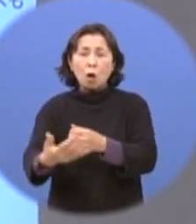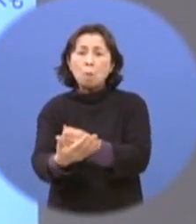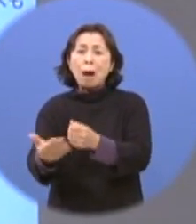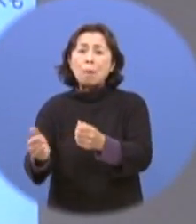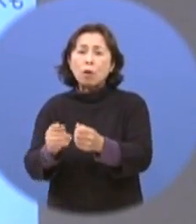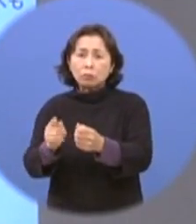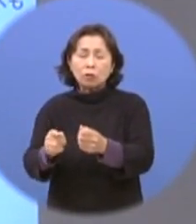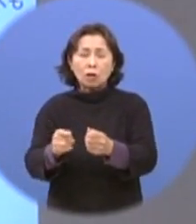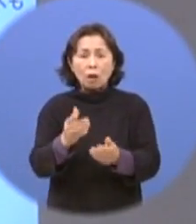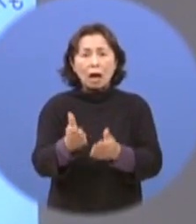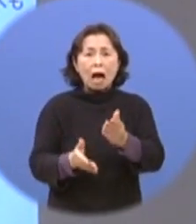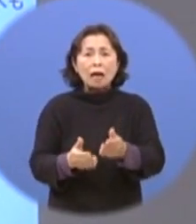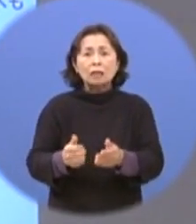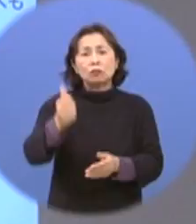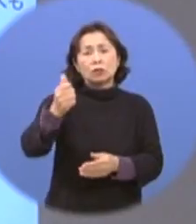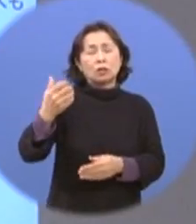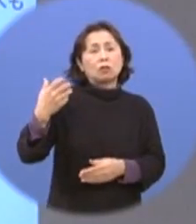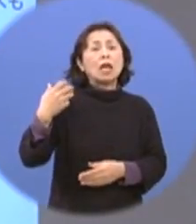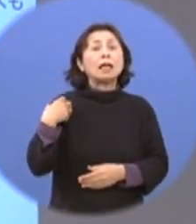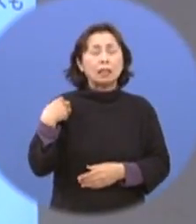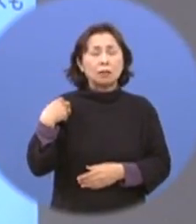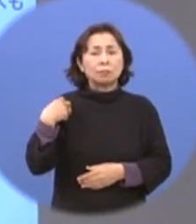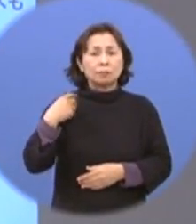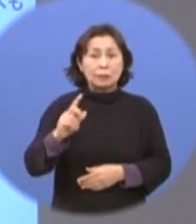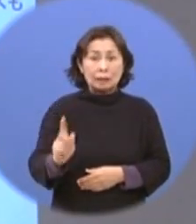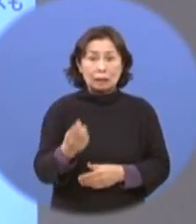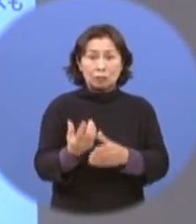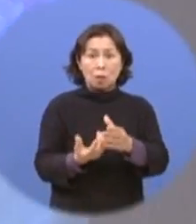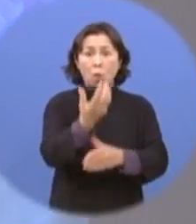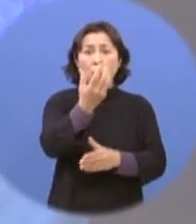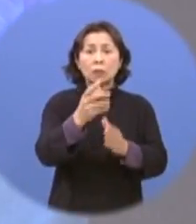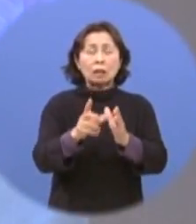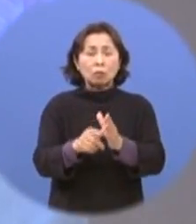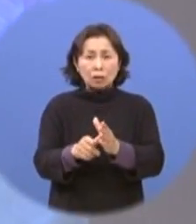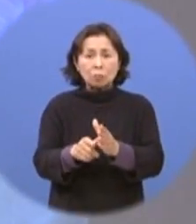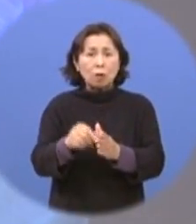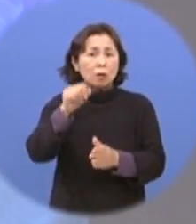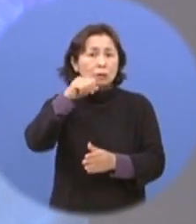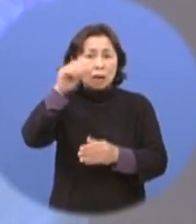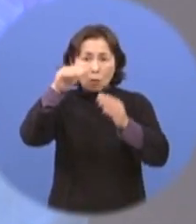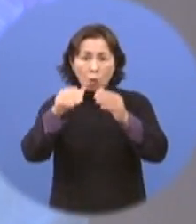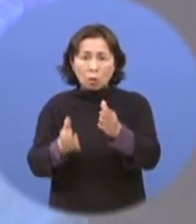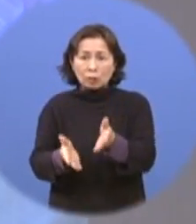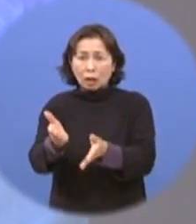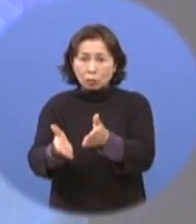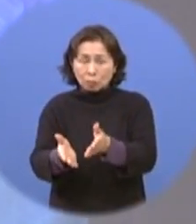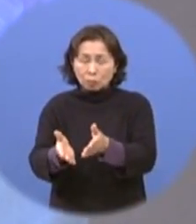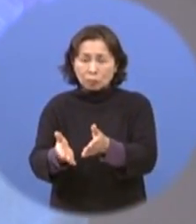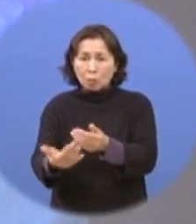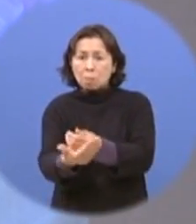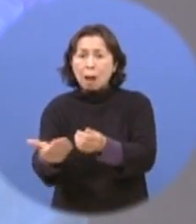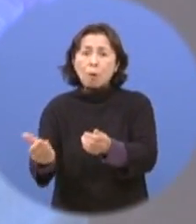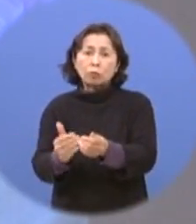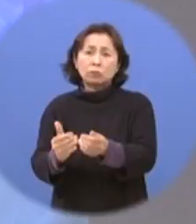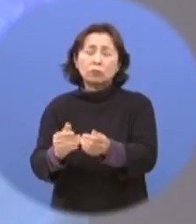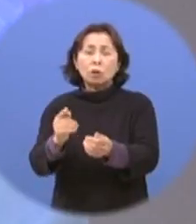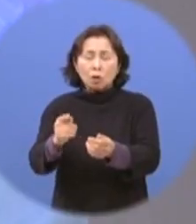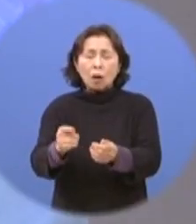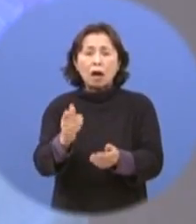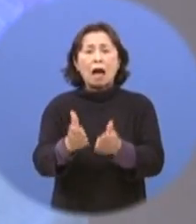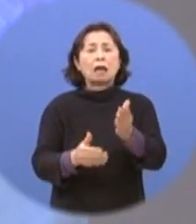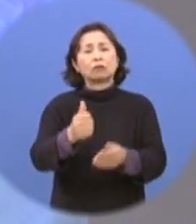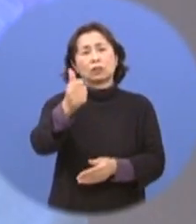緊急災害時においても彼らを守れるのは関与したと強調しましたそしてそのためには